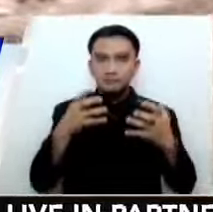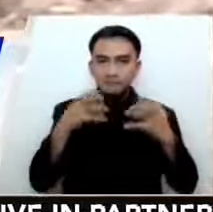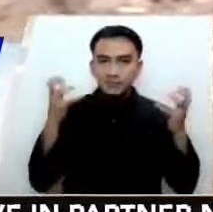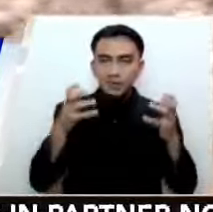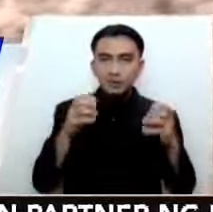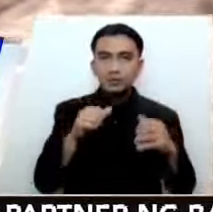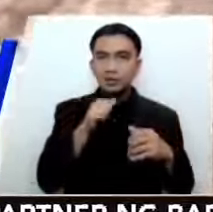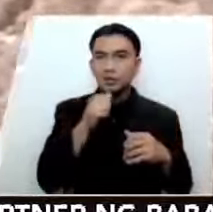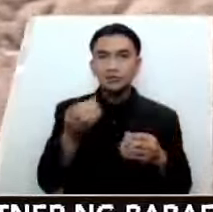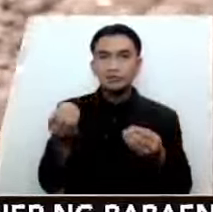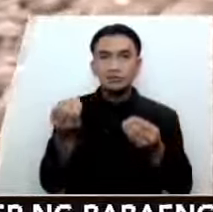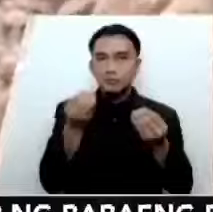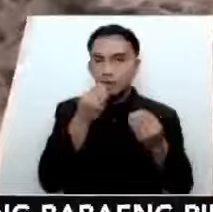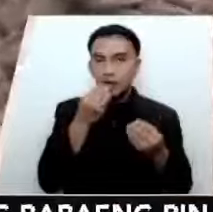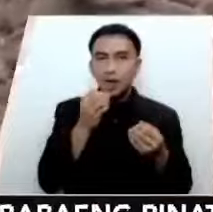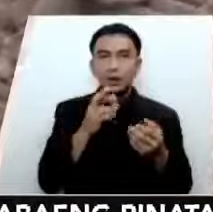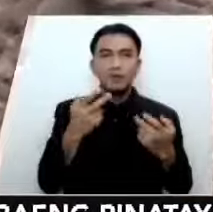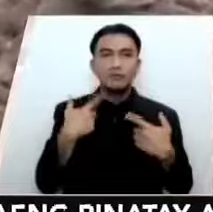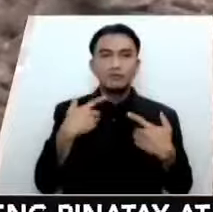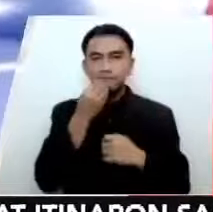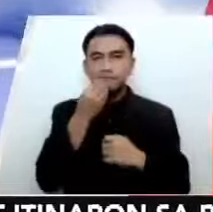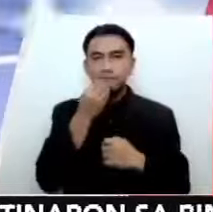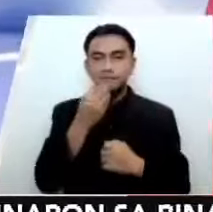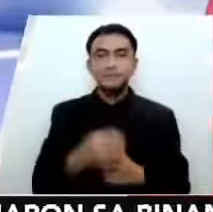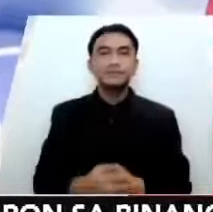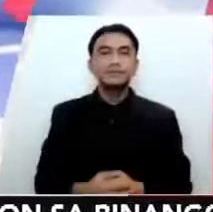lamang manguha ng pagkain.